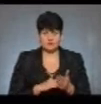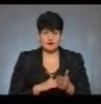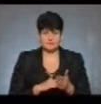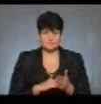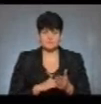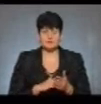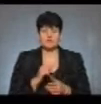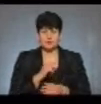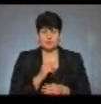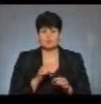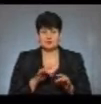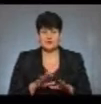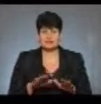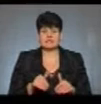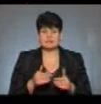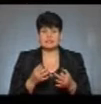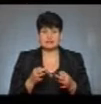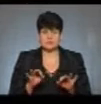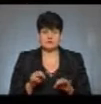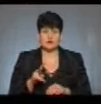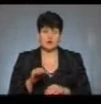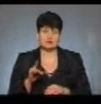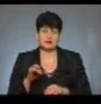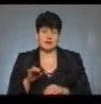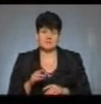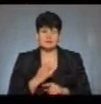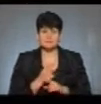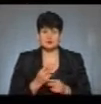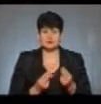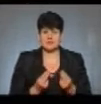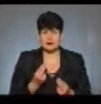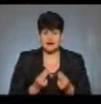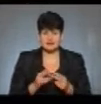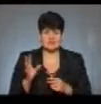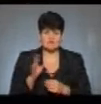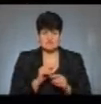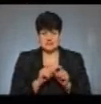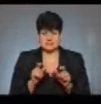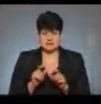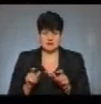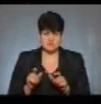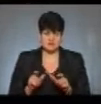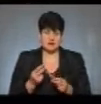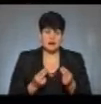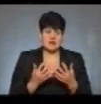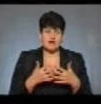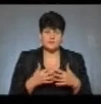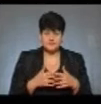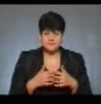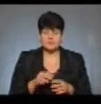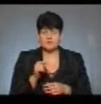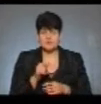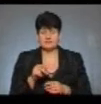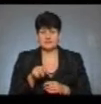ту постанову, яка, так, дозволяла... яка давала дозвіл лотереям, а заборона ігральних всіх закладів, ігральних автоматів, вона, по-моєму,